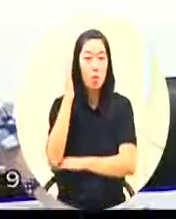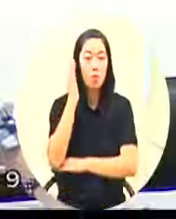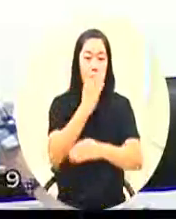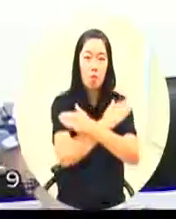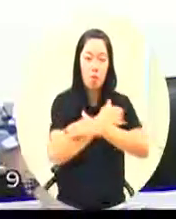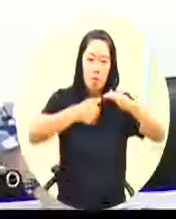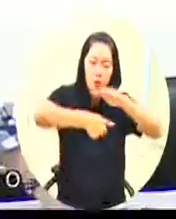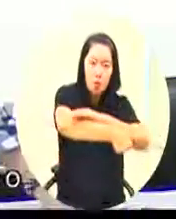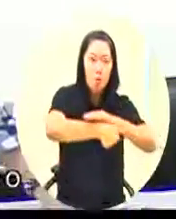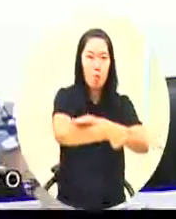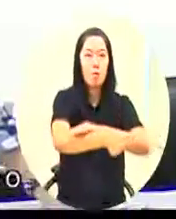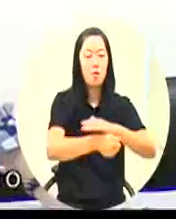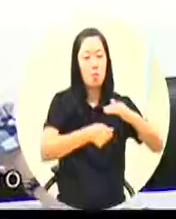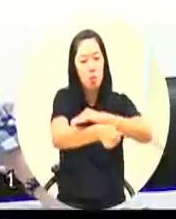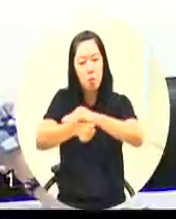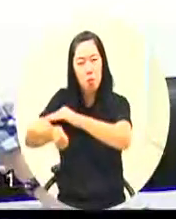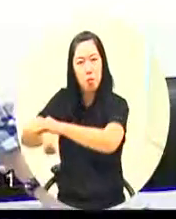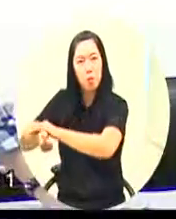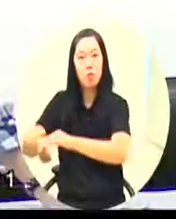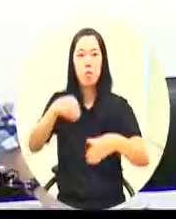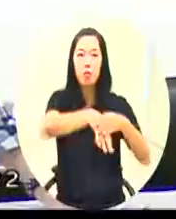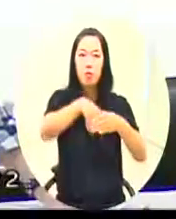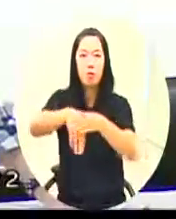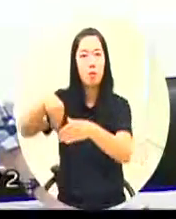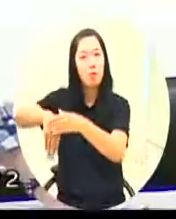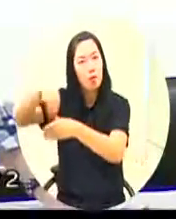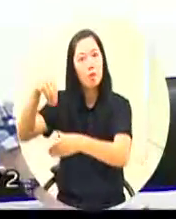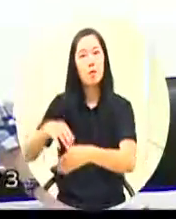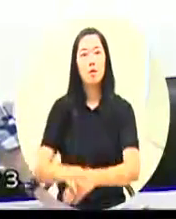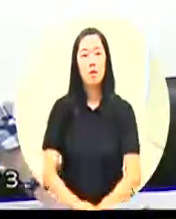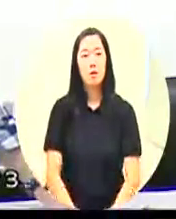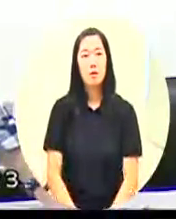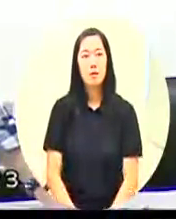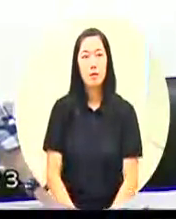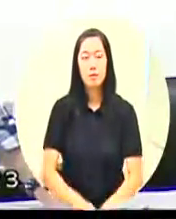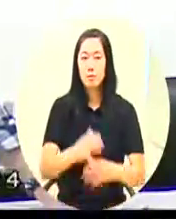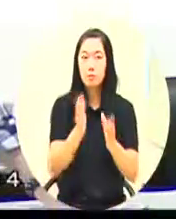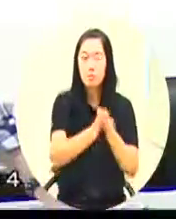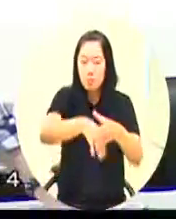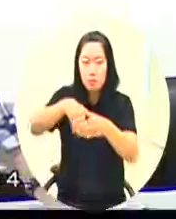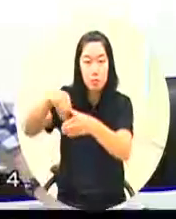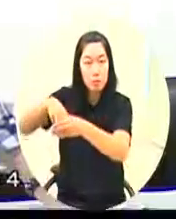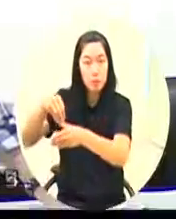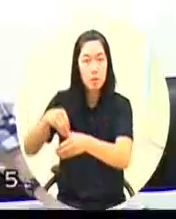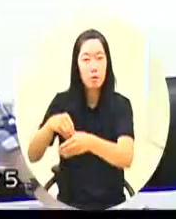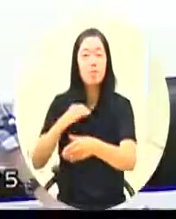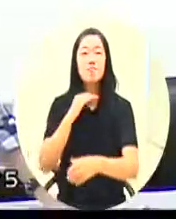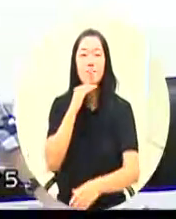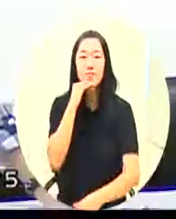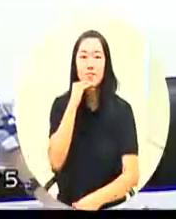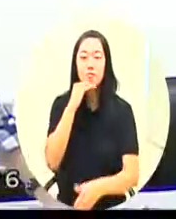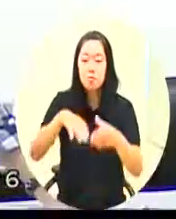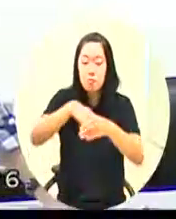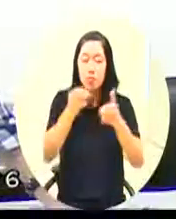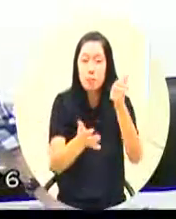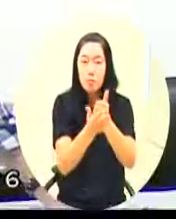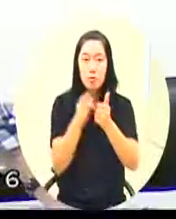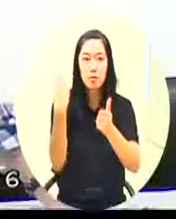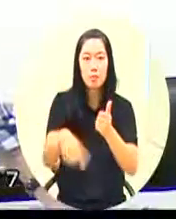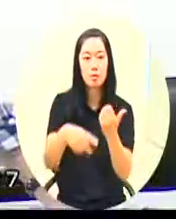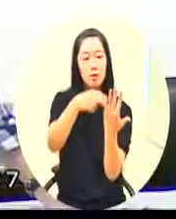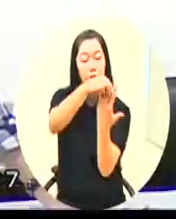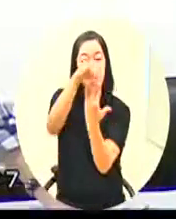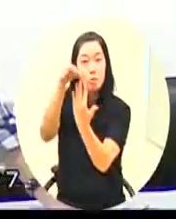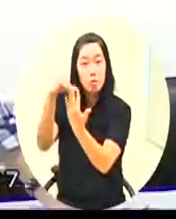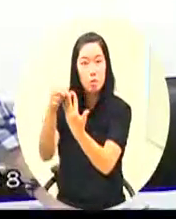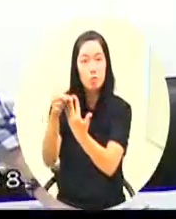全部每一个学校都抽，都去抽，都占圈。 然后等他抽到了几阶以后，他再选择他要